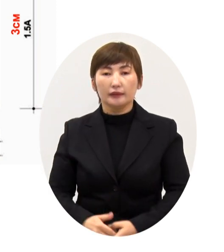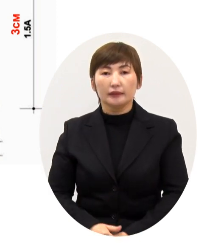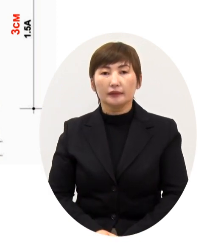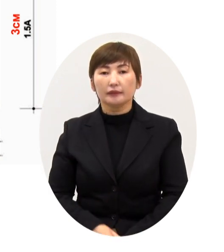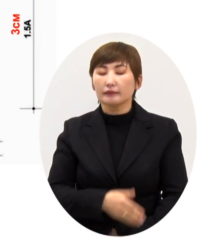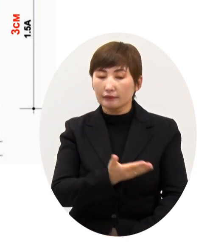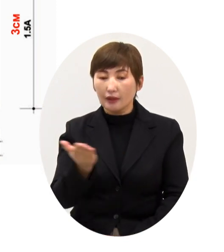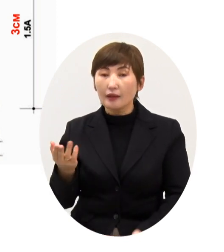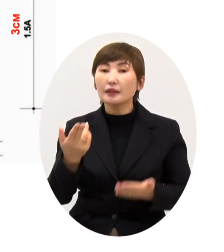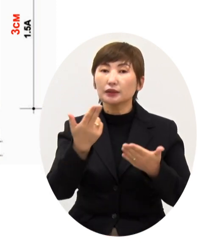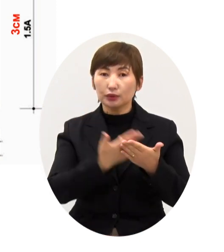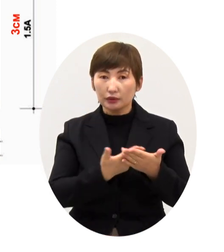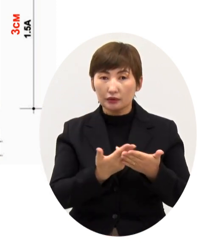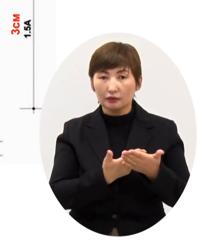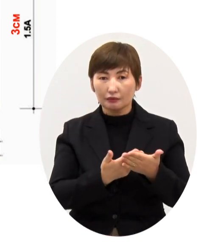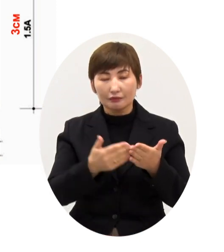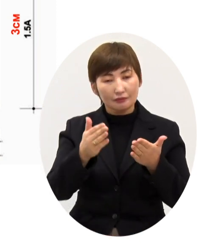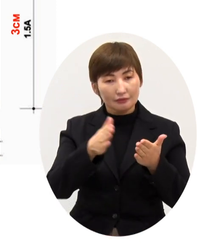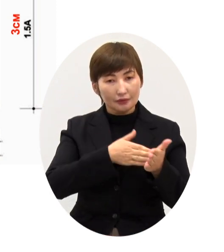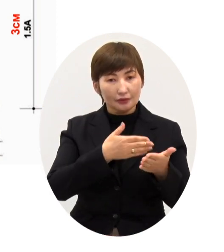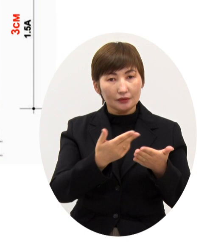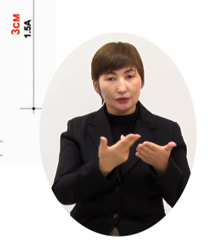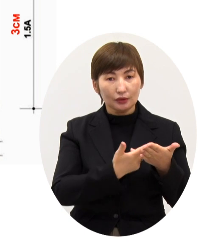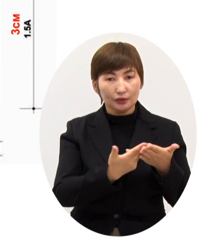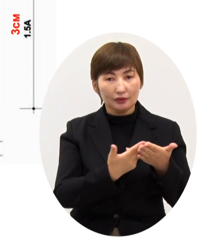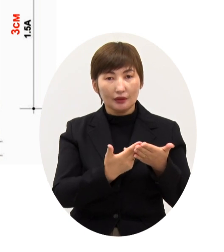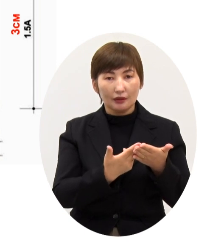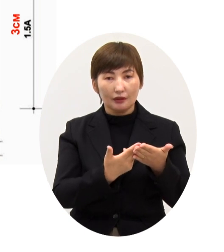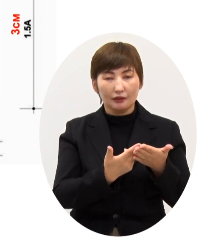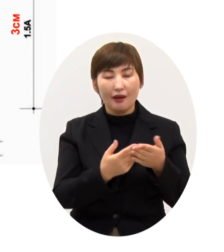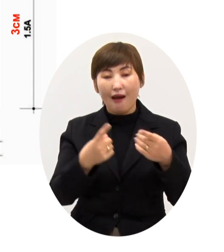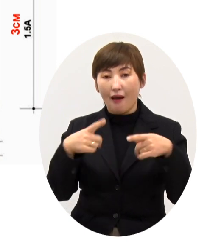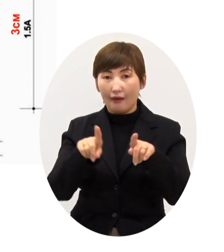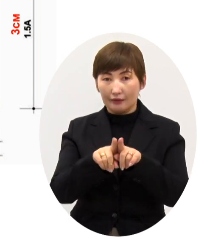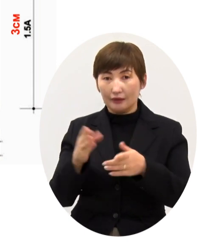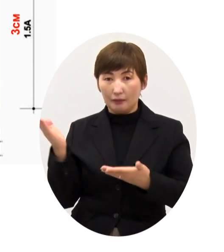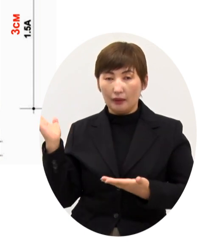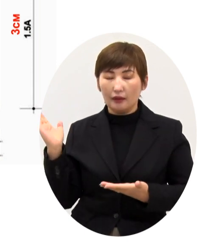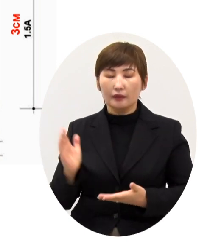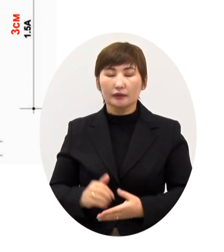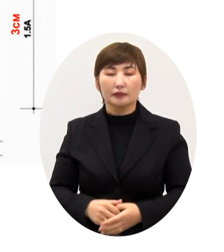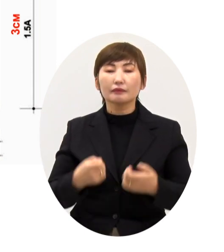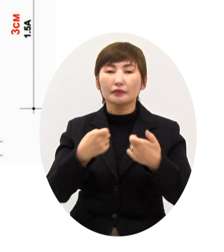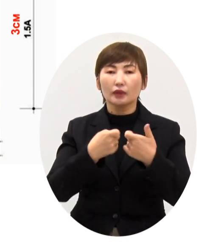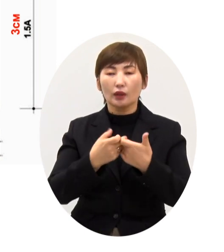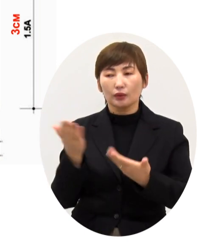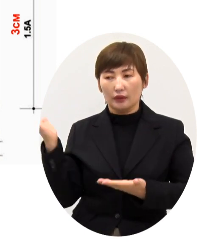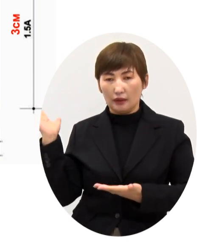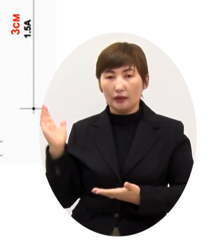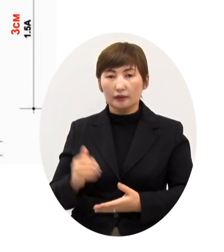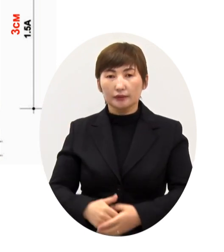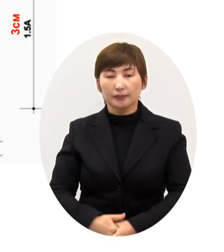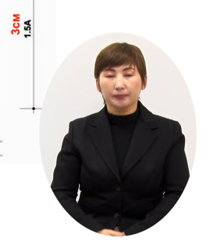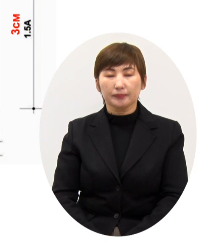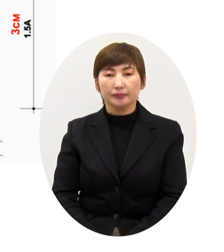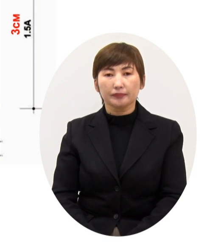байна. За та нарын зорсон зураг мөн дэлгэцэнд харуулж байгаа зургтай адилхан зурагдсан байх ёстой.